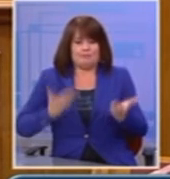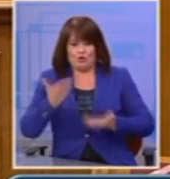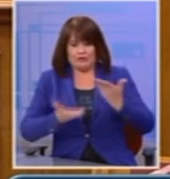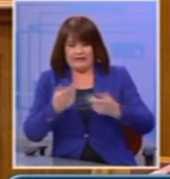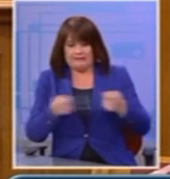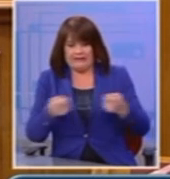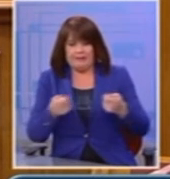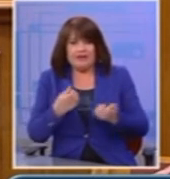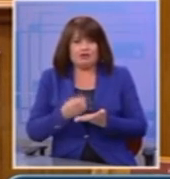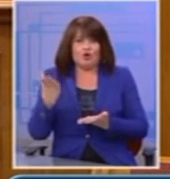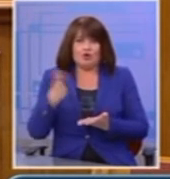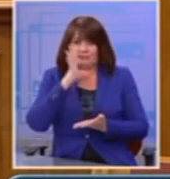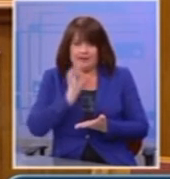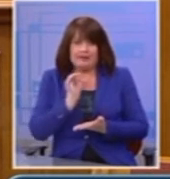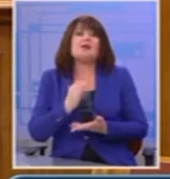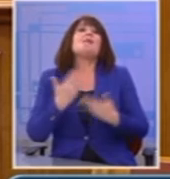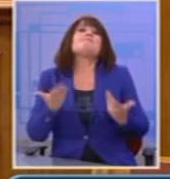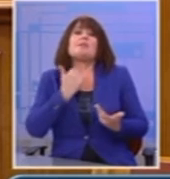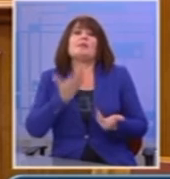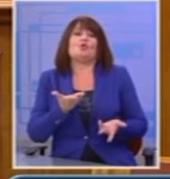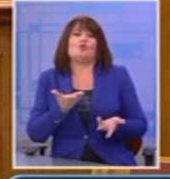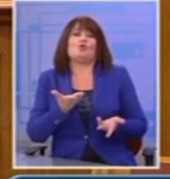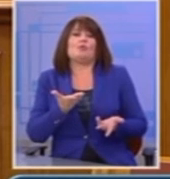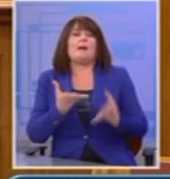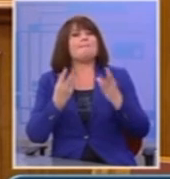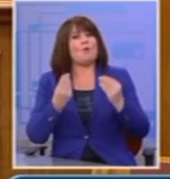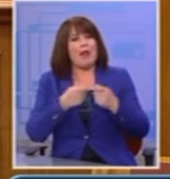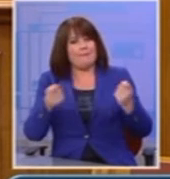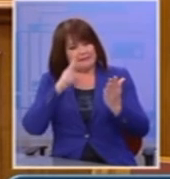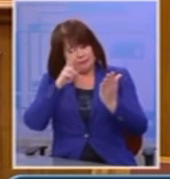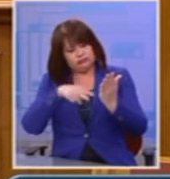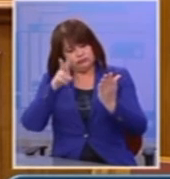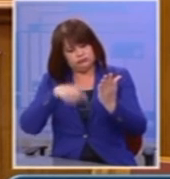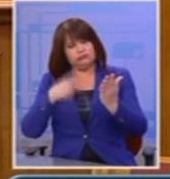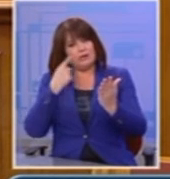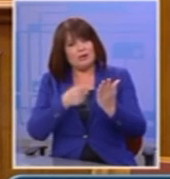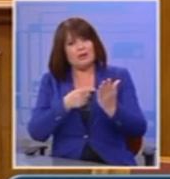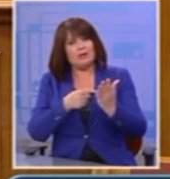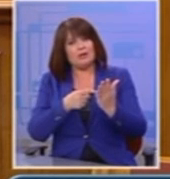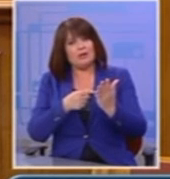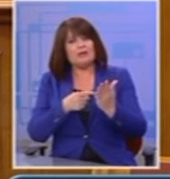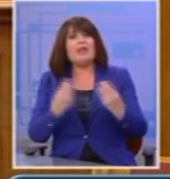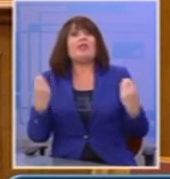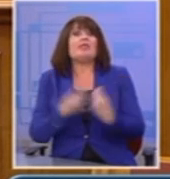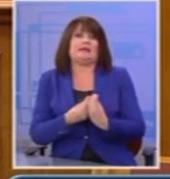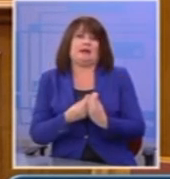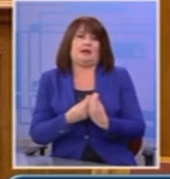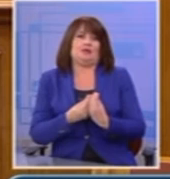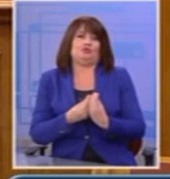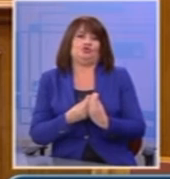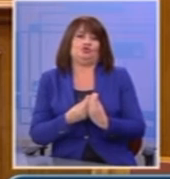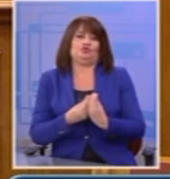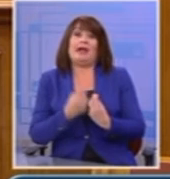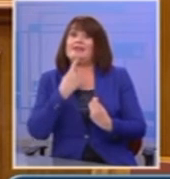μέτρα, πολλά εκ των οποίων από μια πρώτη ματιά είναι αναντίστοιχα με τις